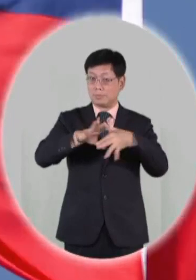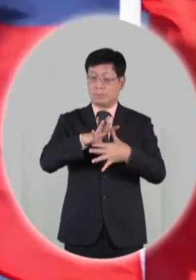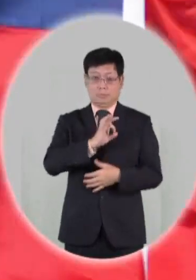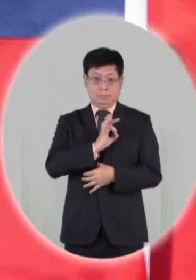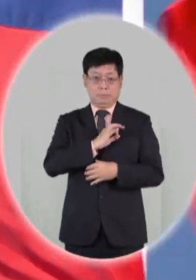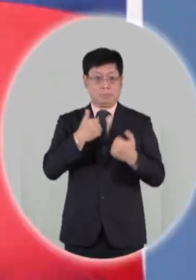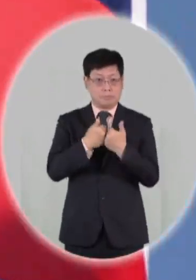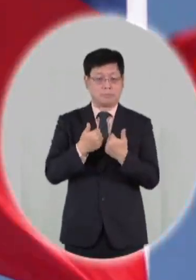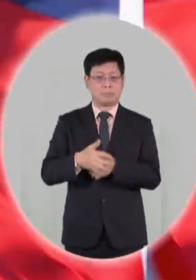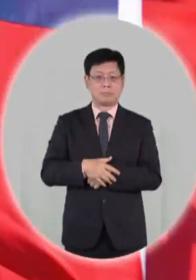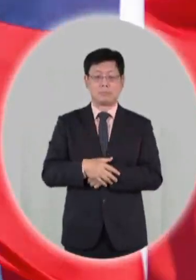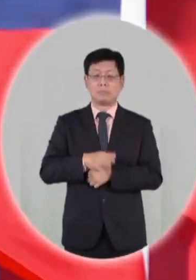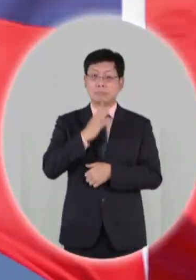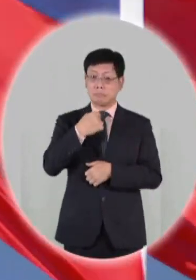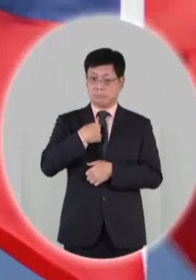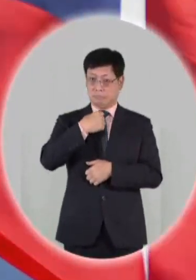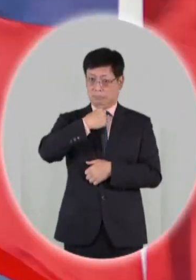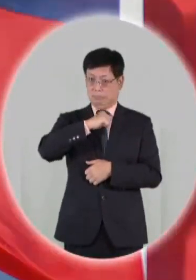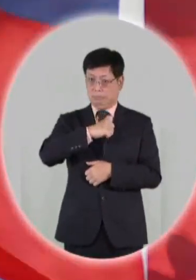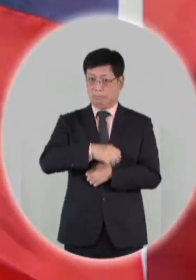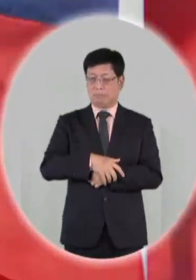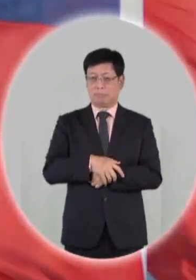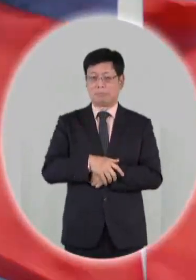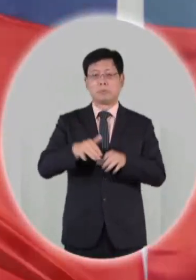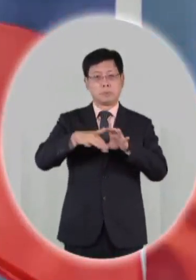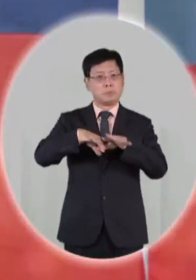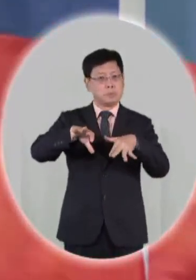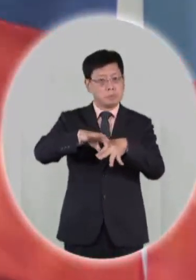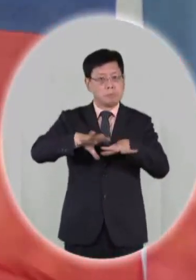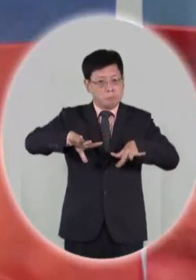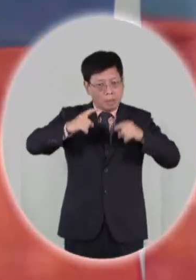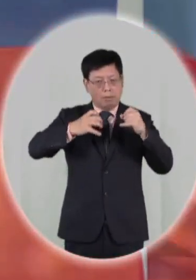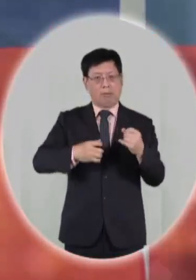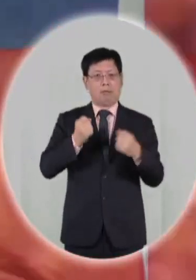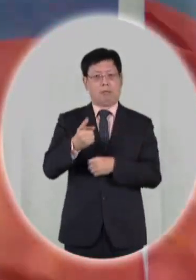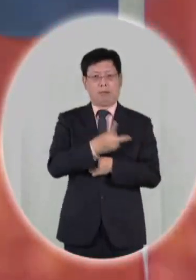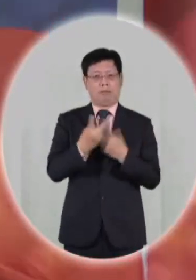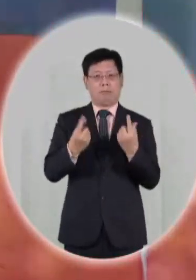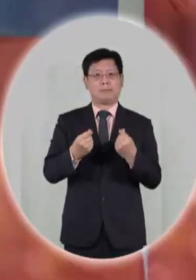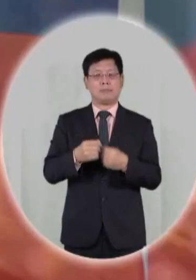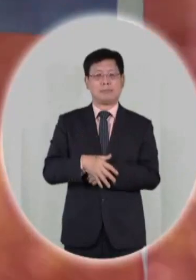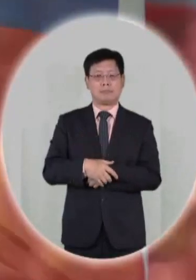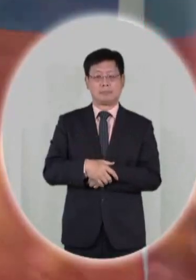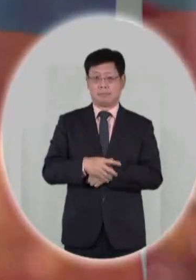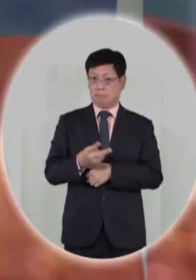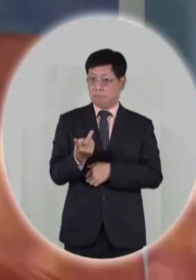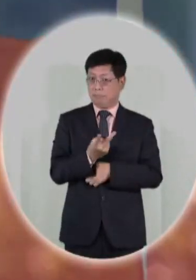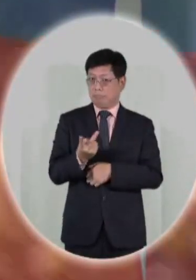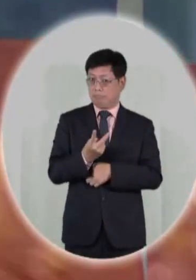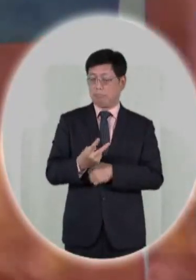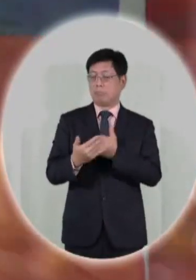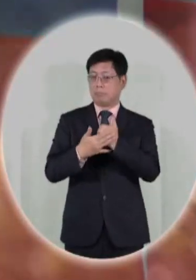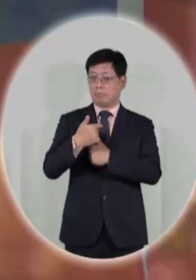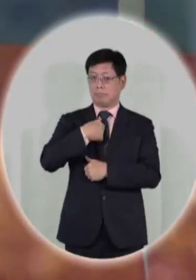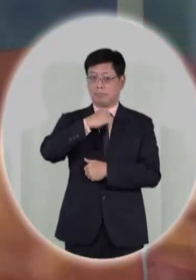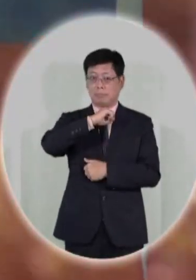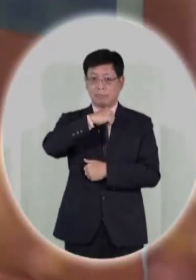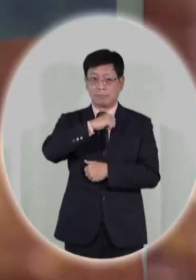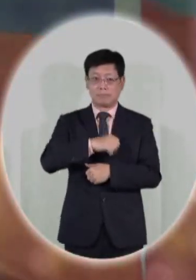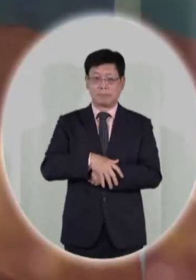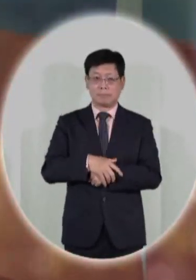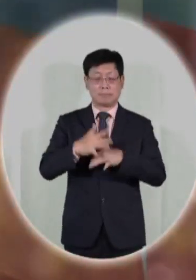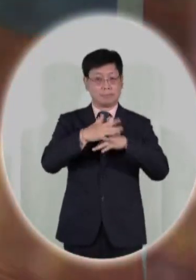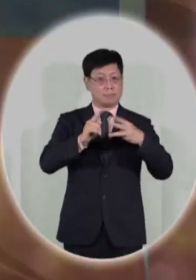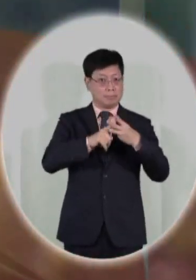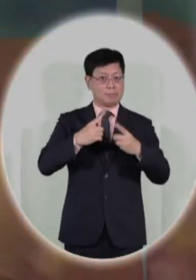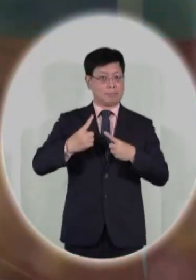会是台湾的文化启蒙运动，两者为台湾的民